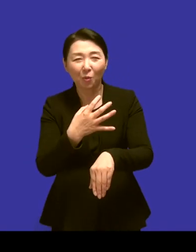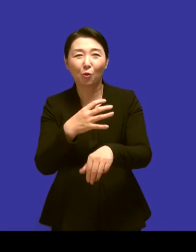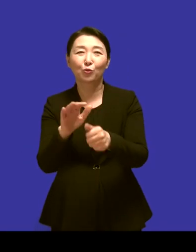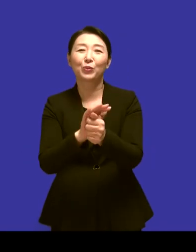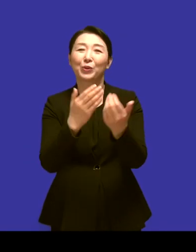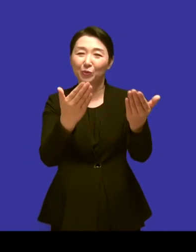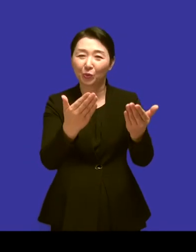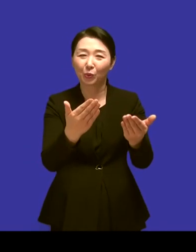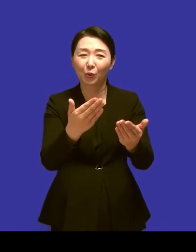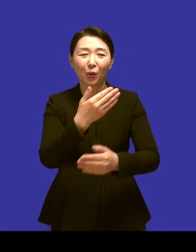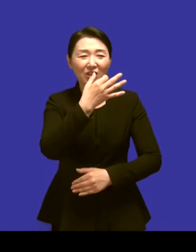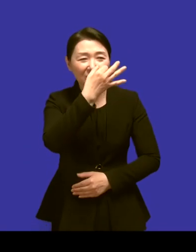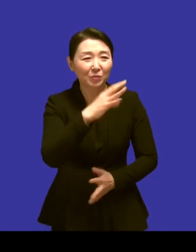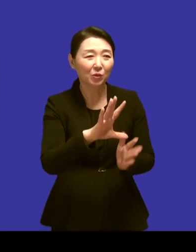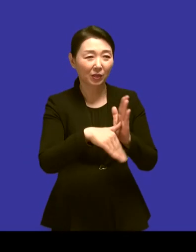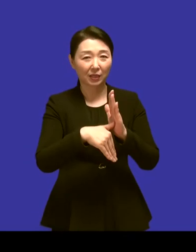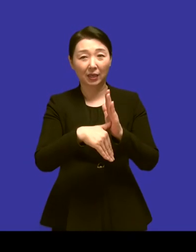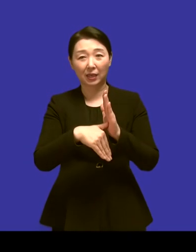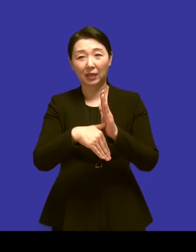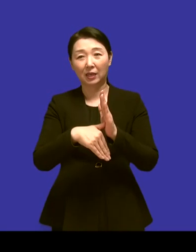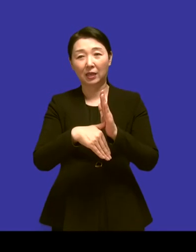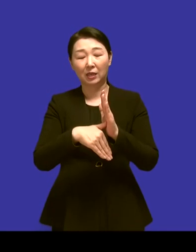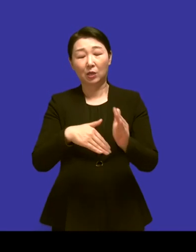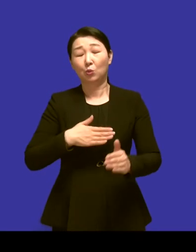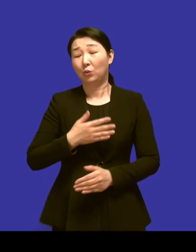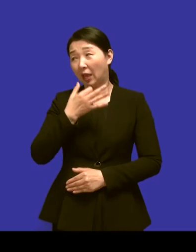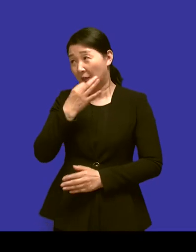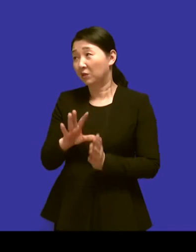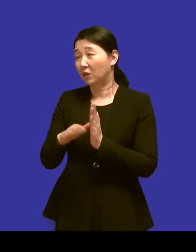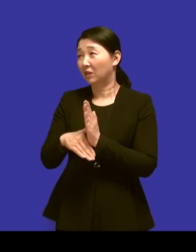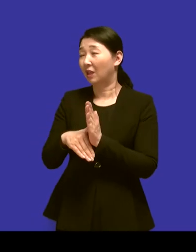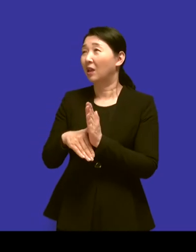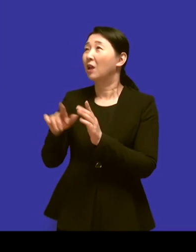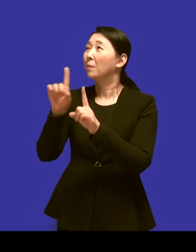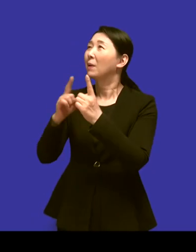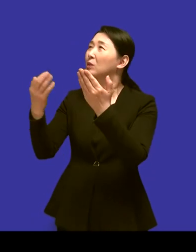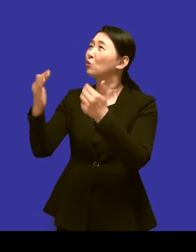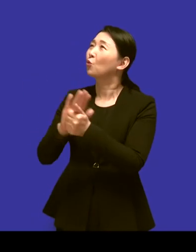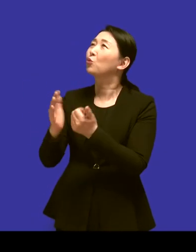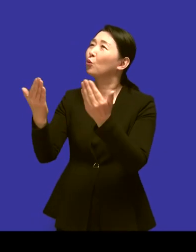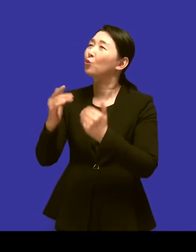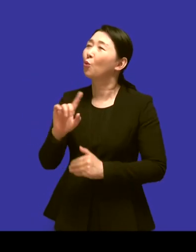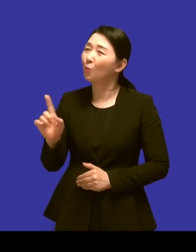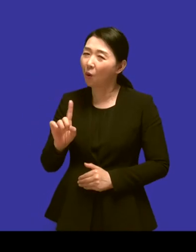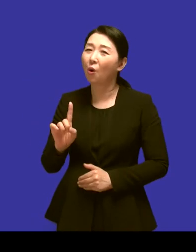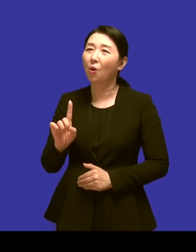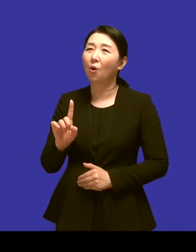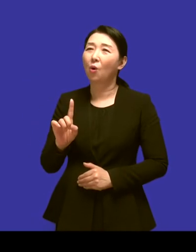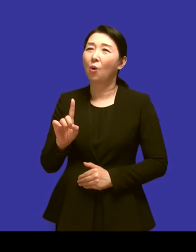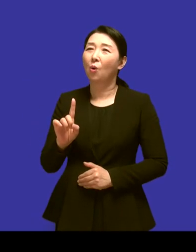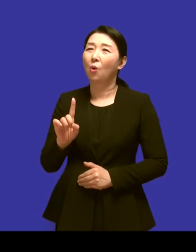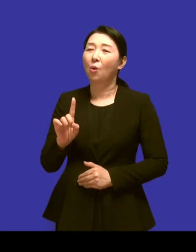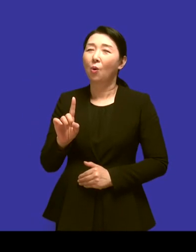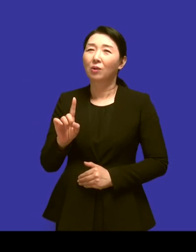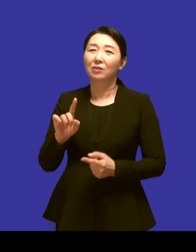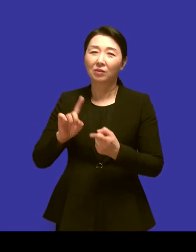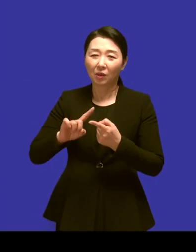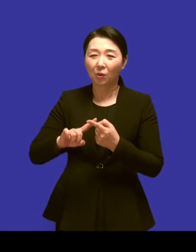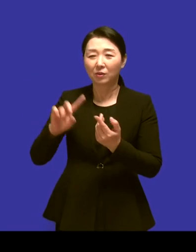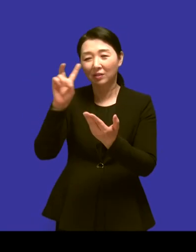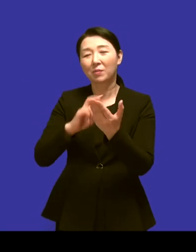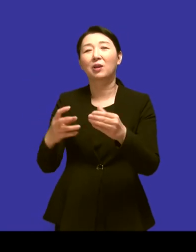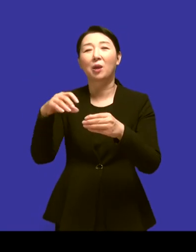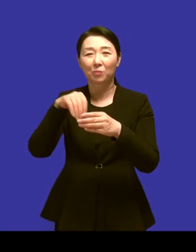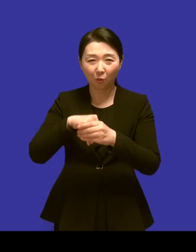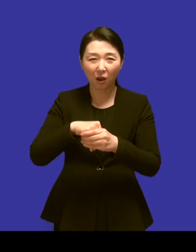쓰러져 가고 있을 때 내가 쓰러질 때 어떤 메시지가 나를 세웠는지 기억하시면서 네. 그것을 랩으로 그것을 음악으로 표현해 주세요. 알겠습니다. 그것이 다음